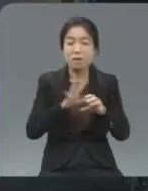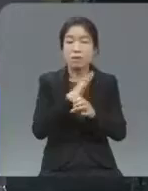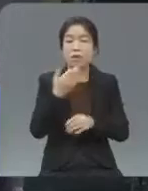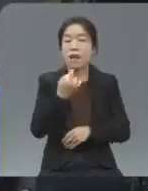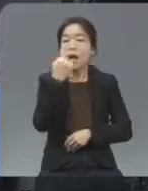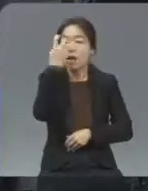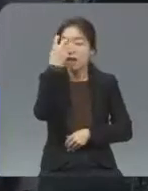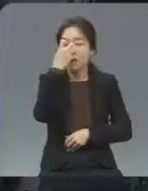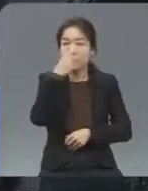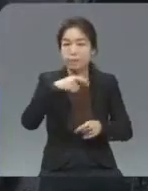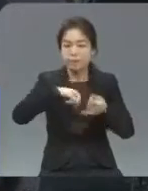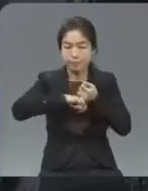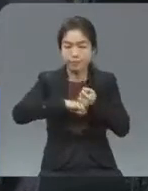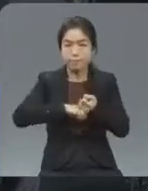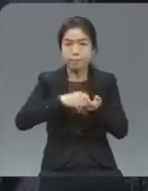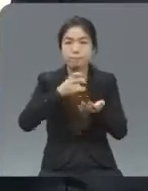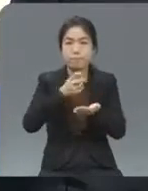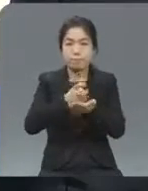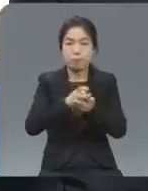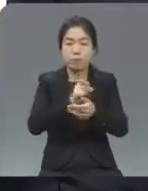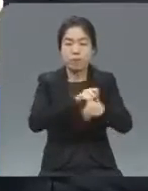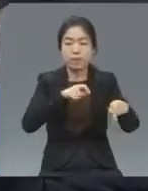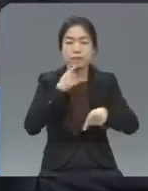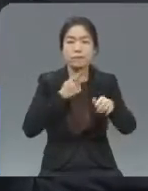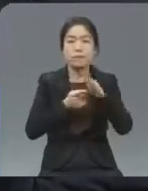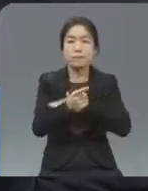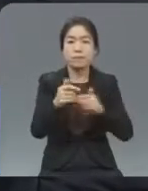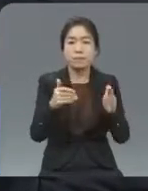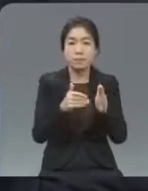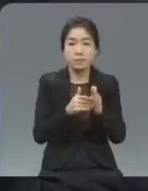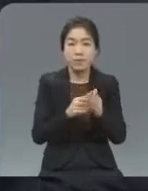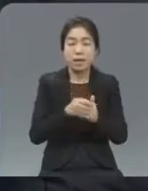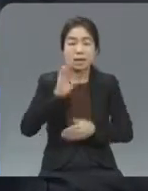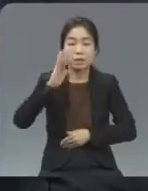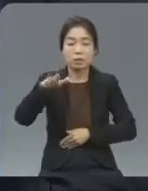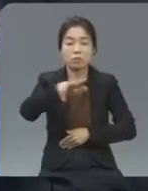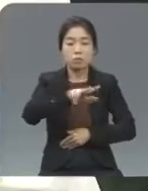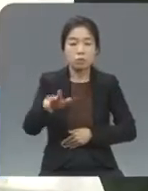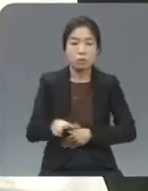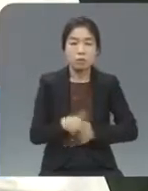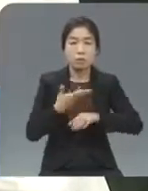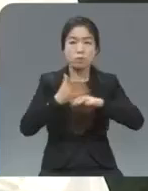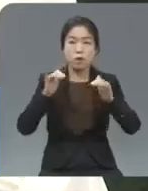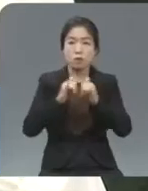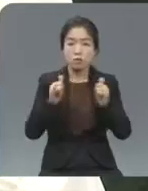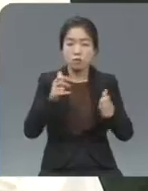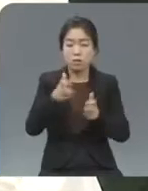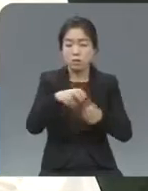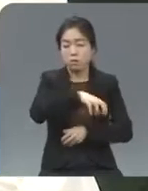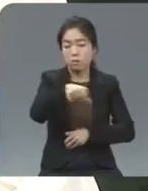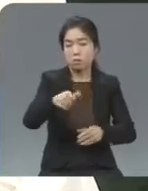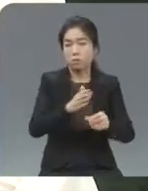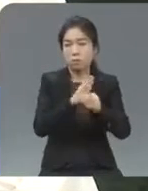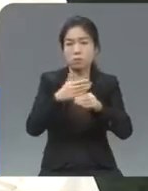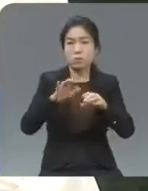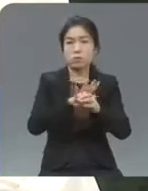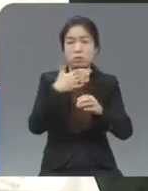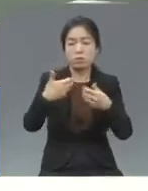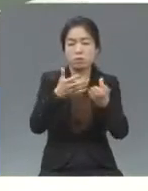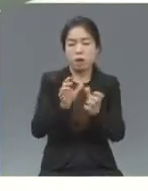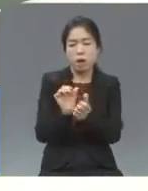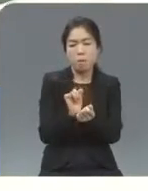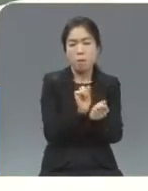진단검사를 의무화하는 행정명령을 내렸습니다. 전라남도는 최근 전국적으로 외국인 사업장을 중심으로 코로나19